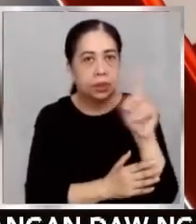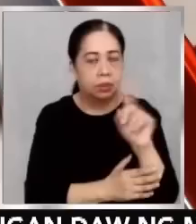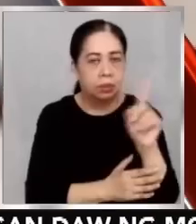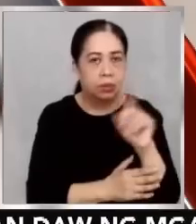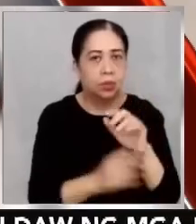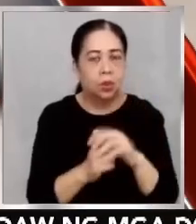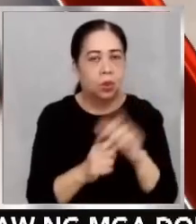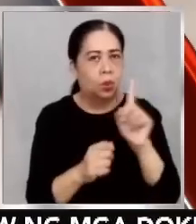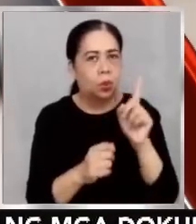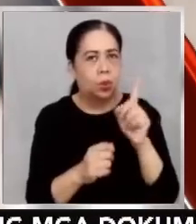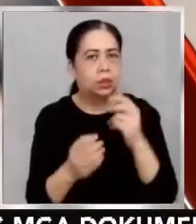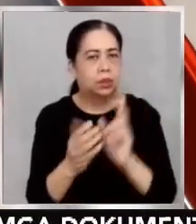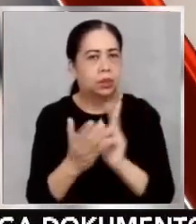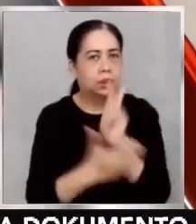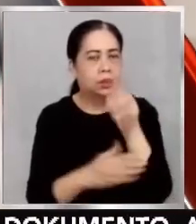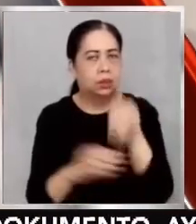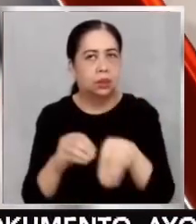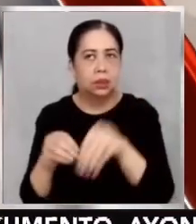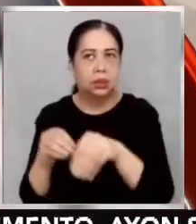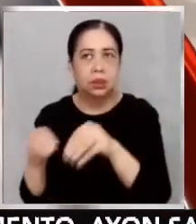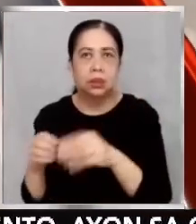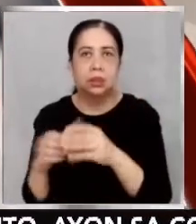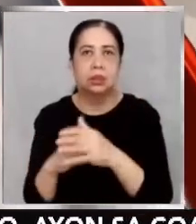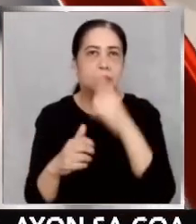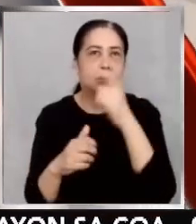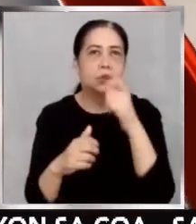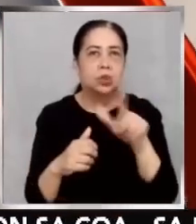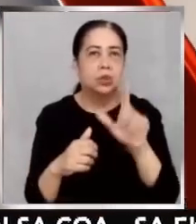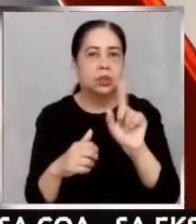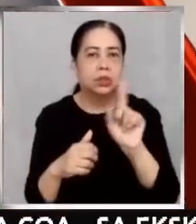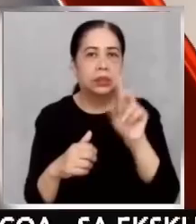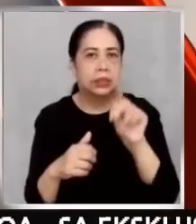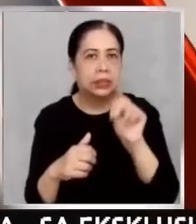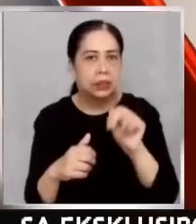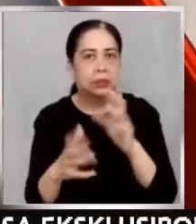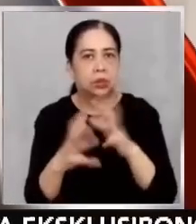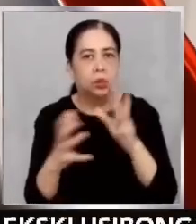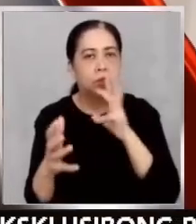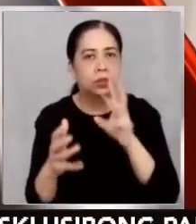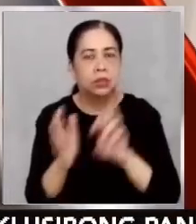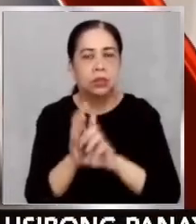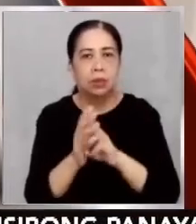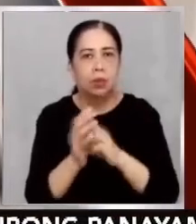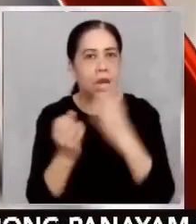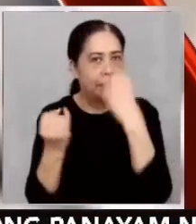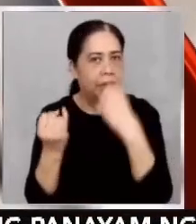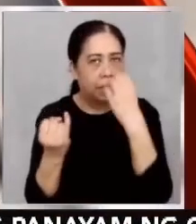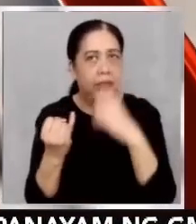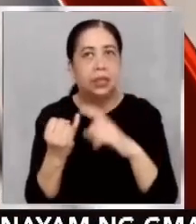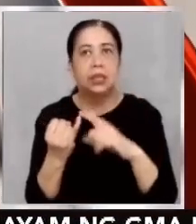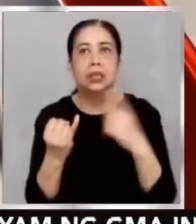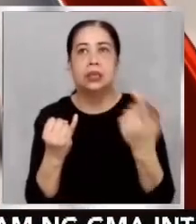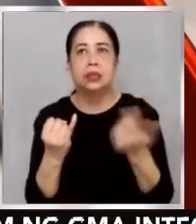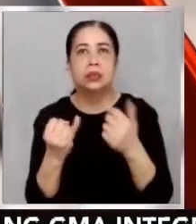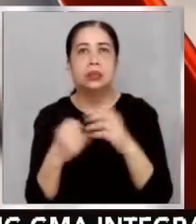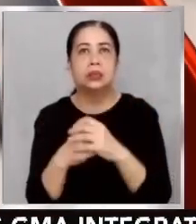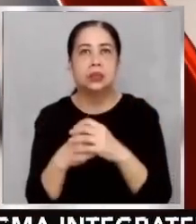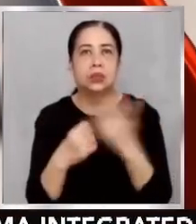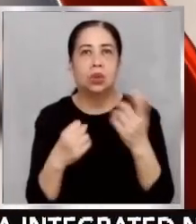input na hindi po masyado nangangailangan ng tubig. Kaya po ng mais, you know, worst scenarios, munggo,